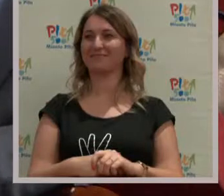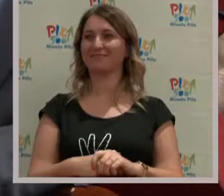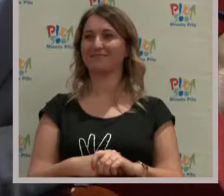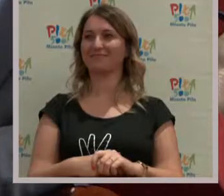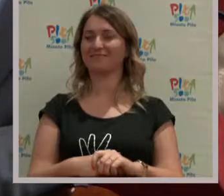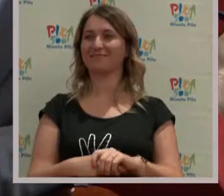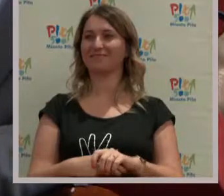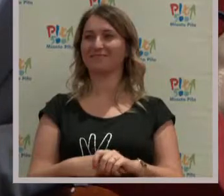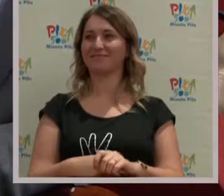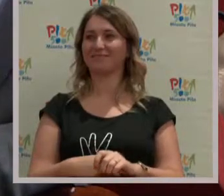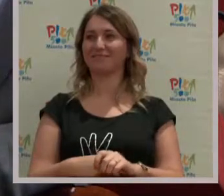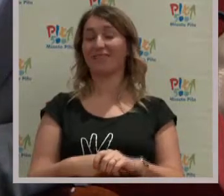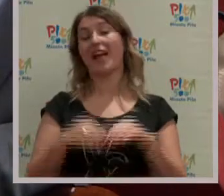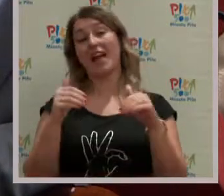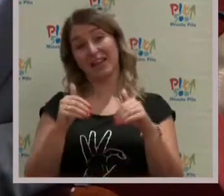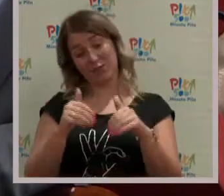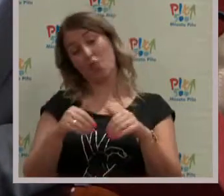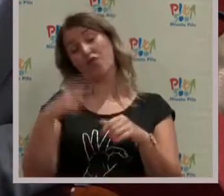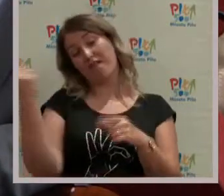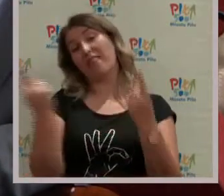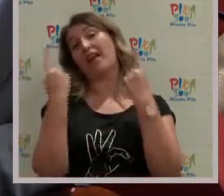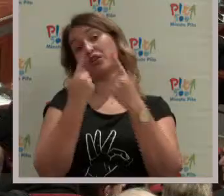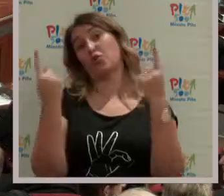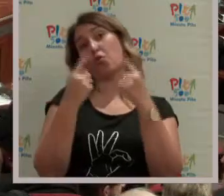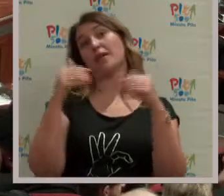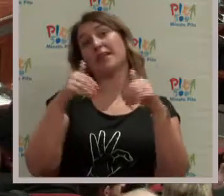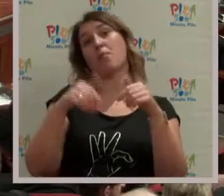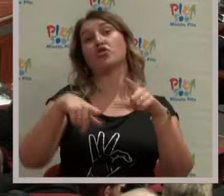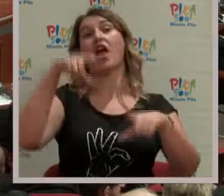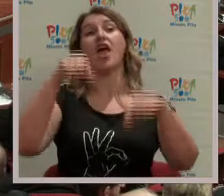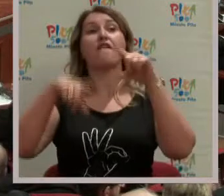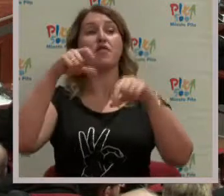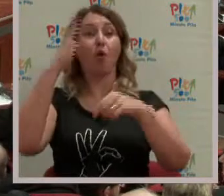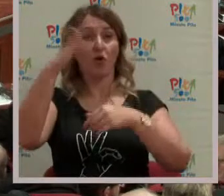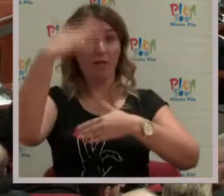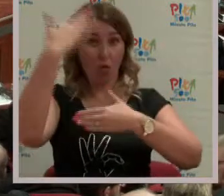związku taka sytuacja jest możliwa żeby nie zakłócić